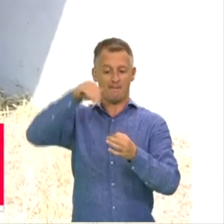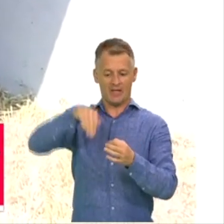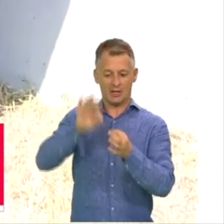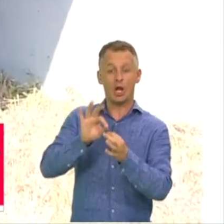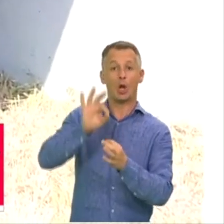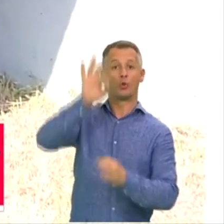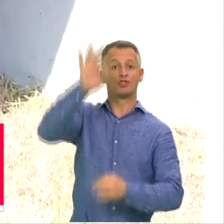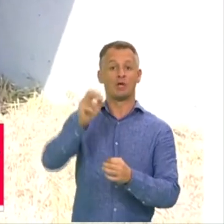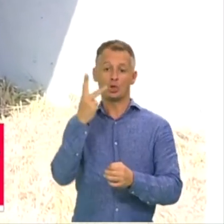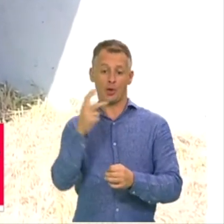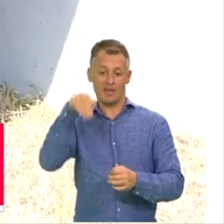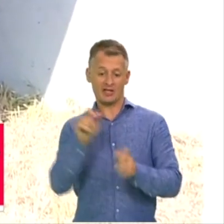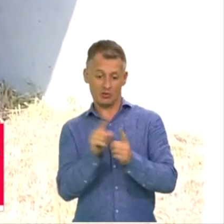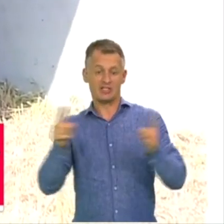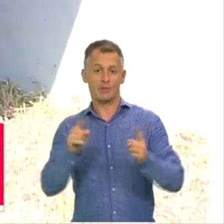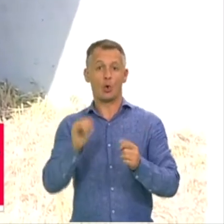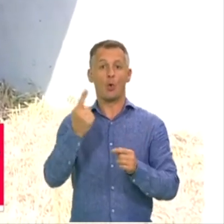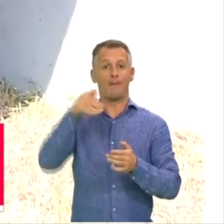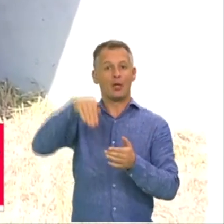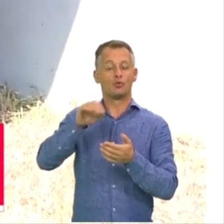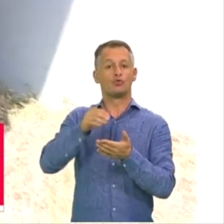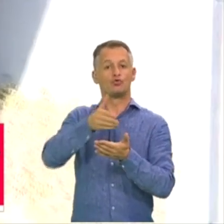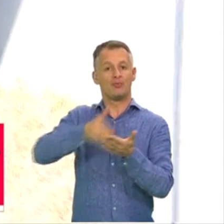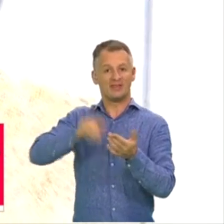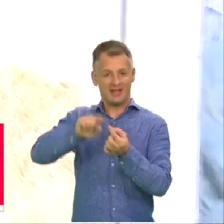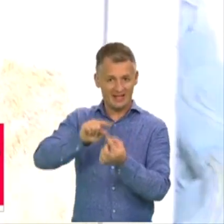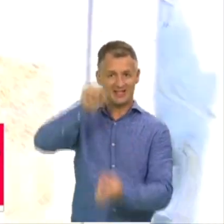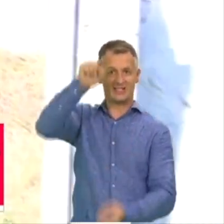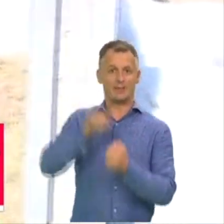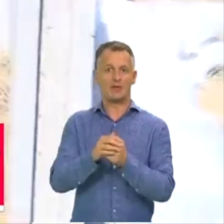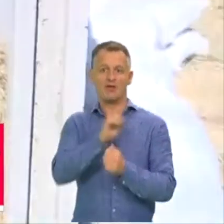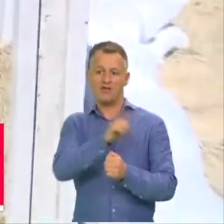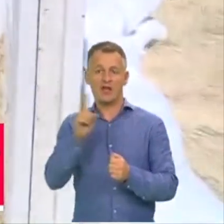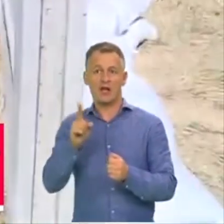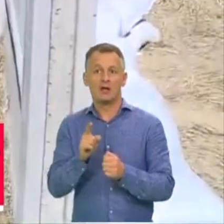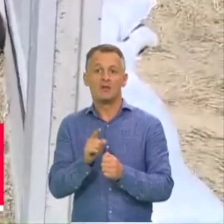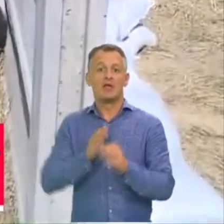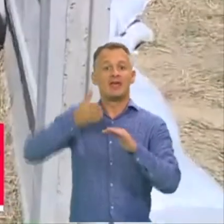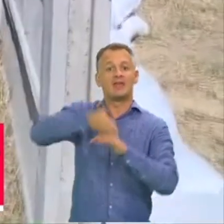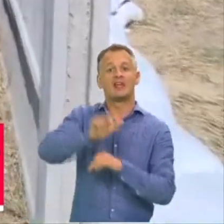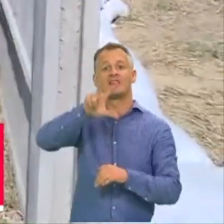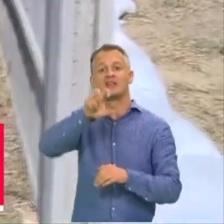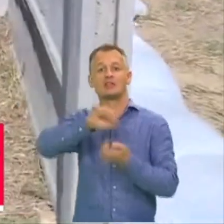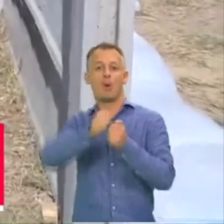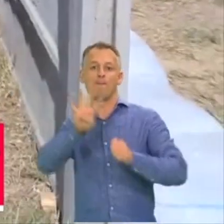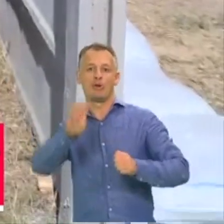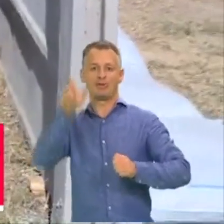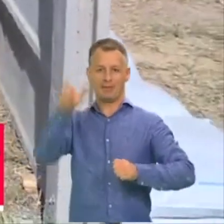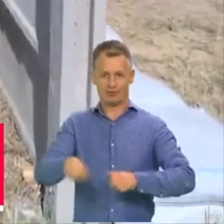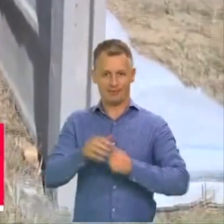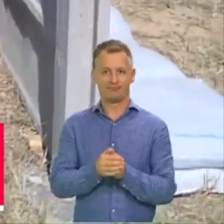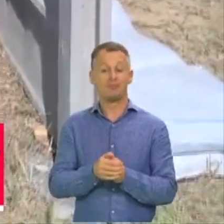lungime, 2 metri lățime și 1 metru și jumătate înălțime, iar în fiecare dintre ele încap undeva la 30-40 de oameni.